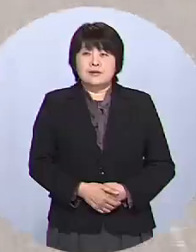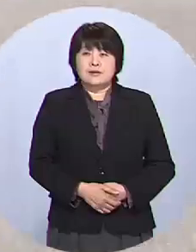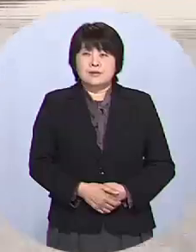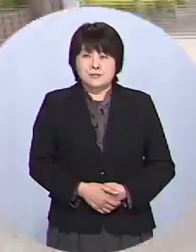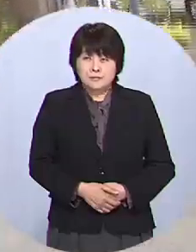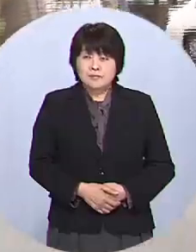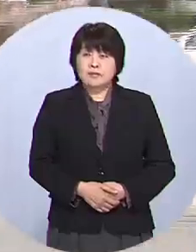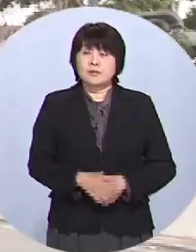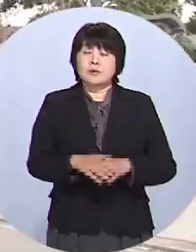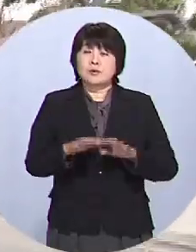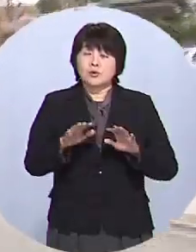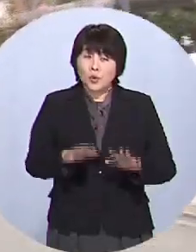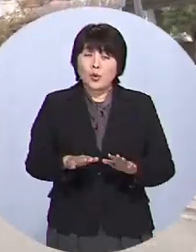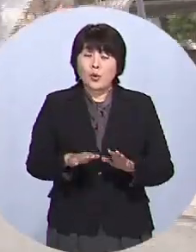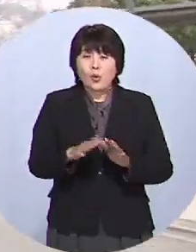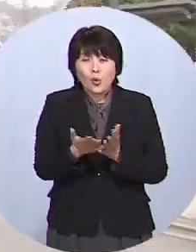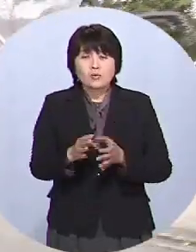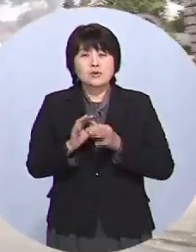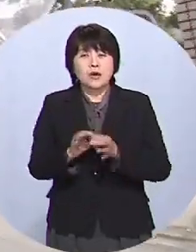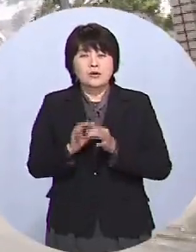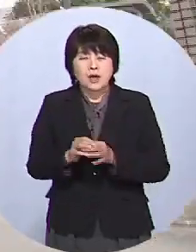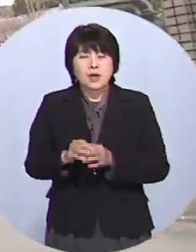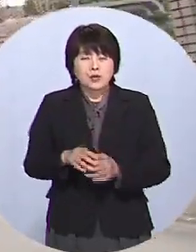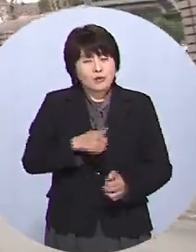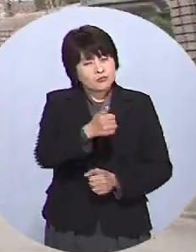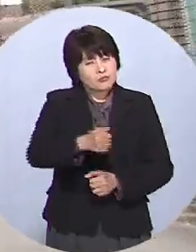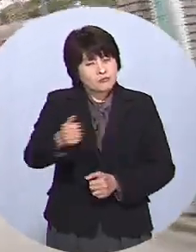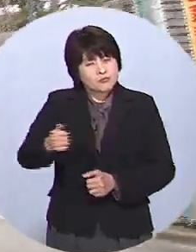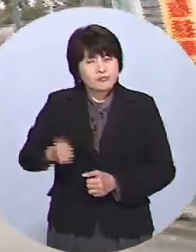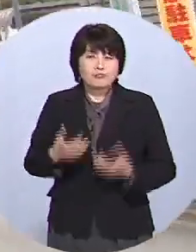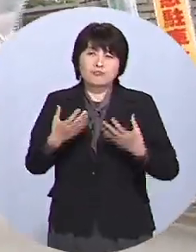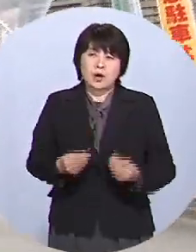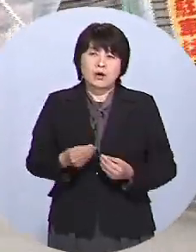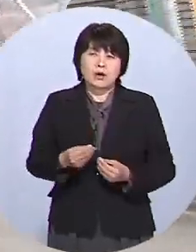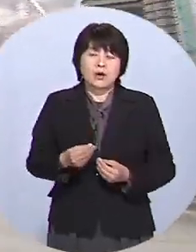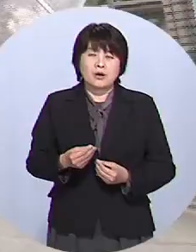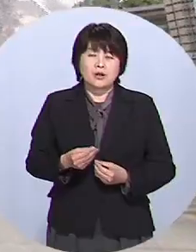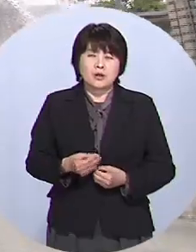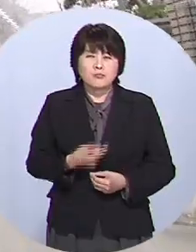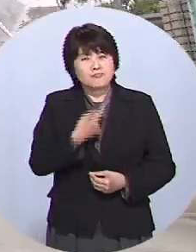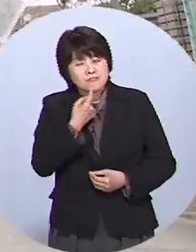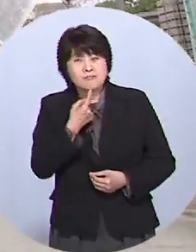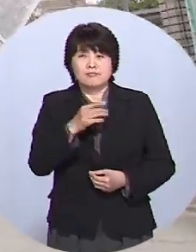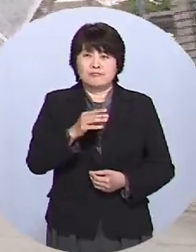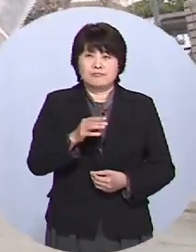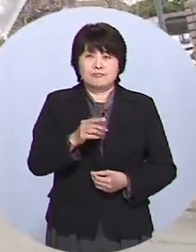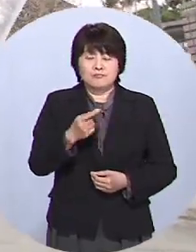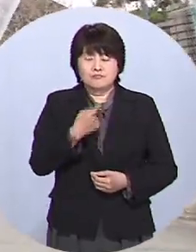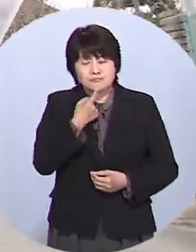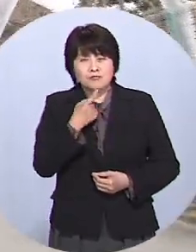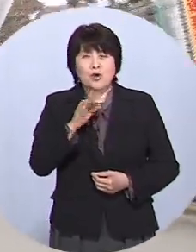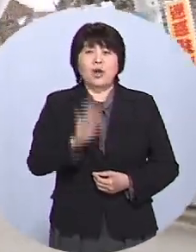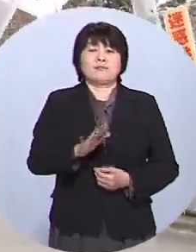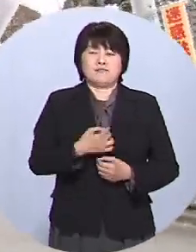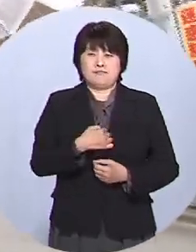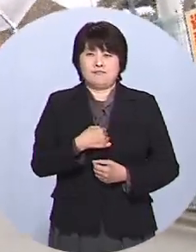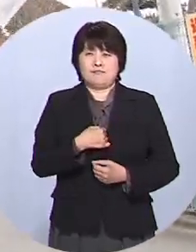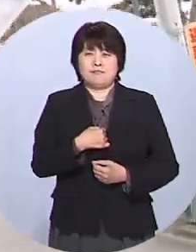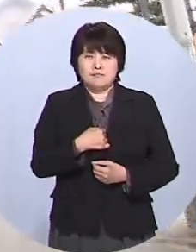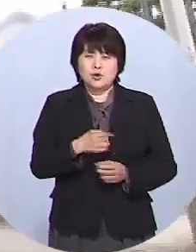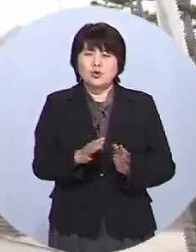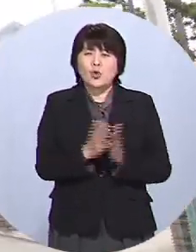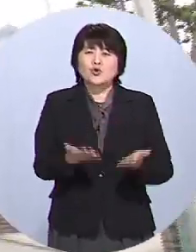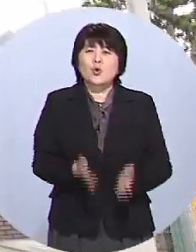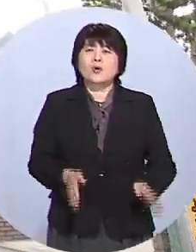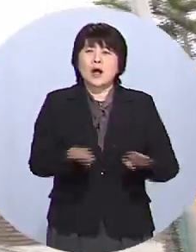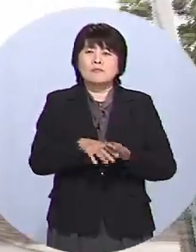さあ、今日一日で絵本にちなんだ場所を巡ってきましたが、ここで私あることに気がつきました。まだ図